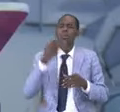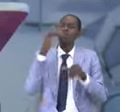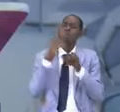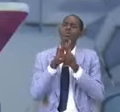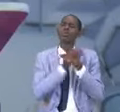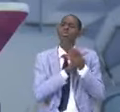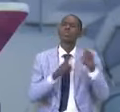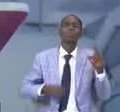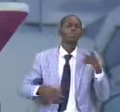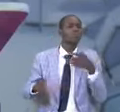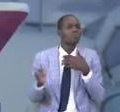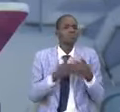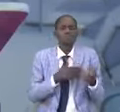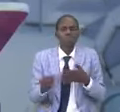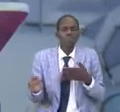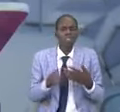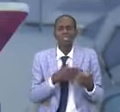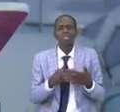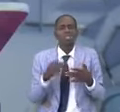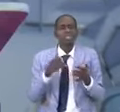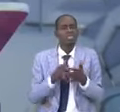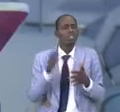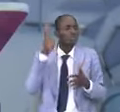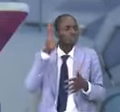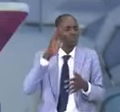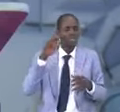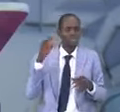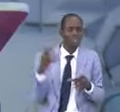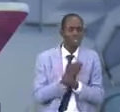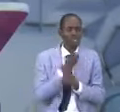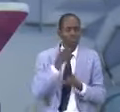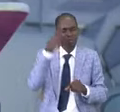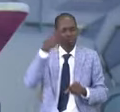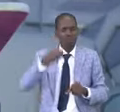et Dieu Seigneur tout ce qu'il faut pour aller au siège je le ferai